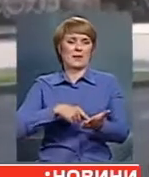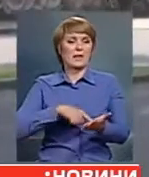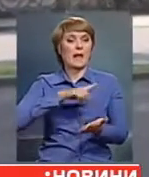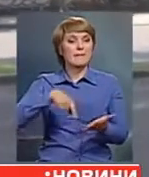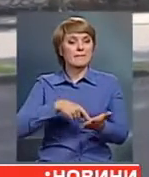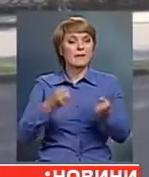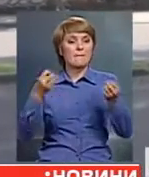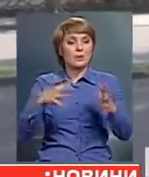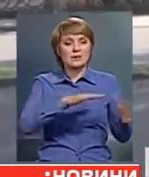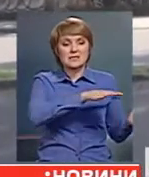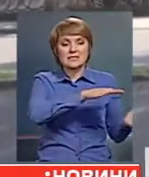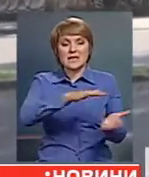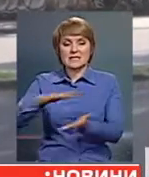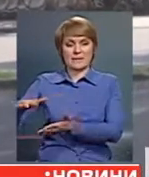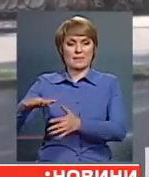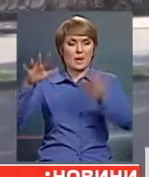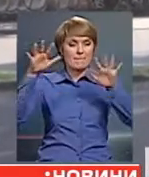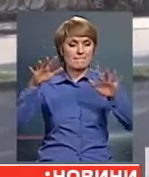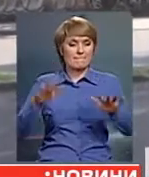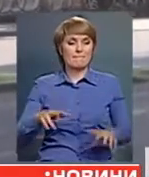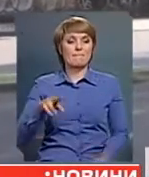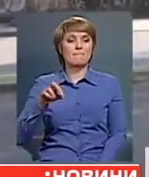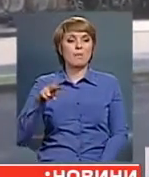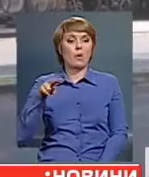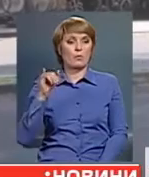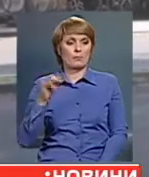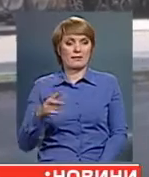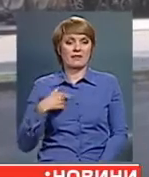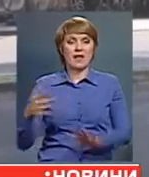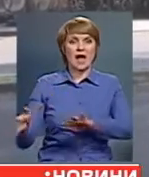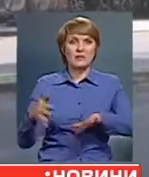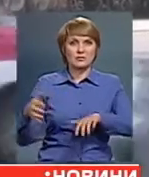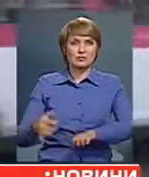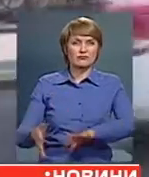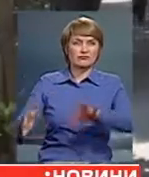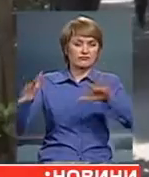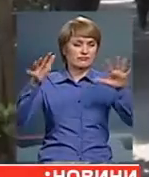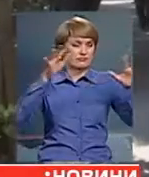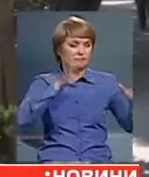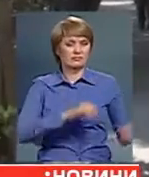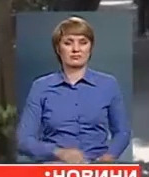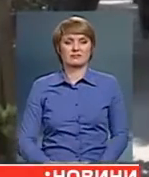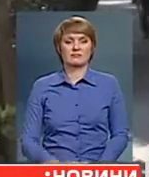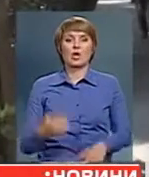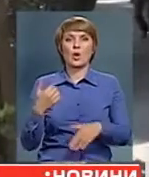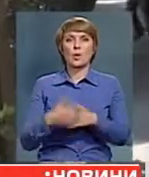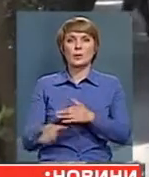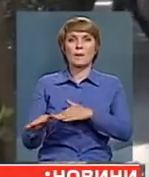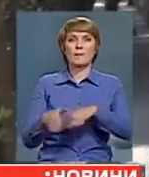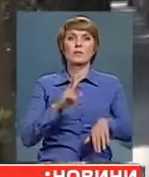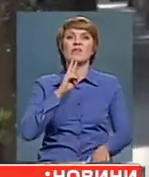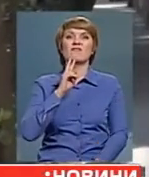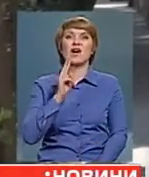Місто просто засипало попелом. Раніше такого не було. А зараз я мету і здіймаю величезну хмару куряви. Уже минуло 2 роки,